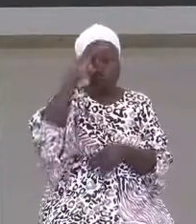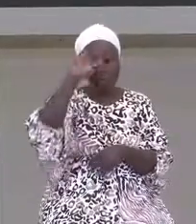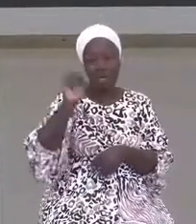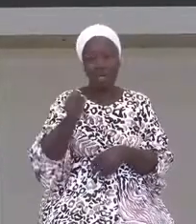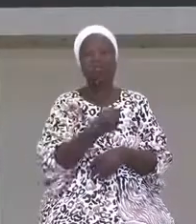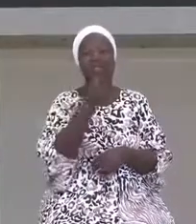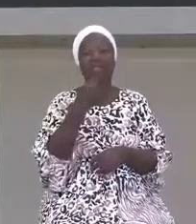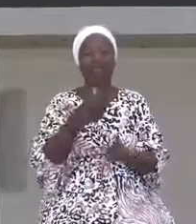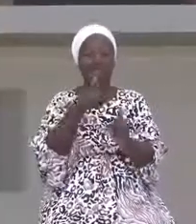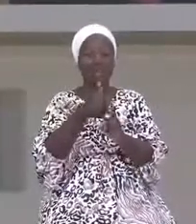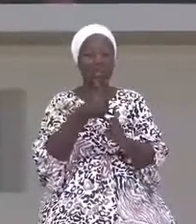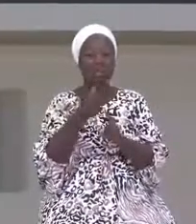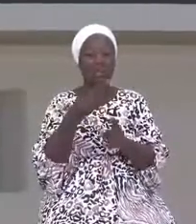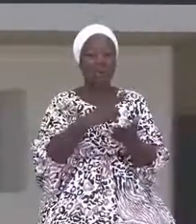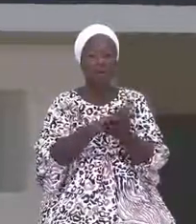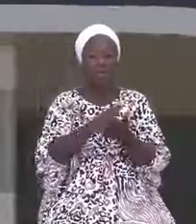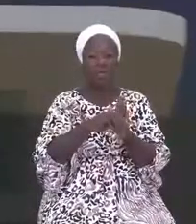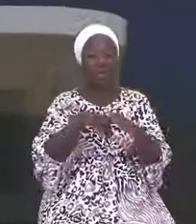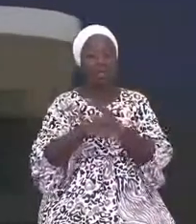l'homme. Ésaïe